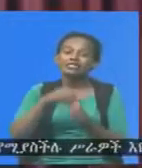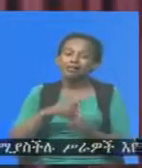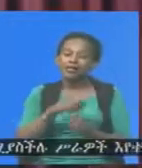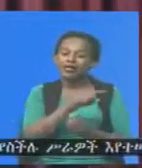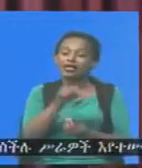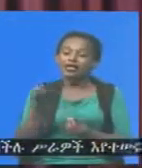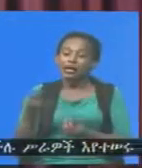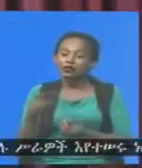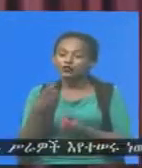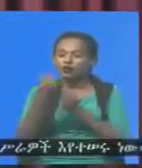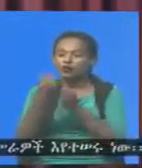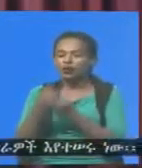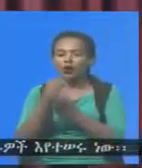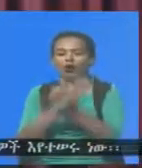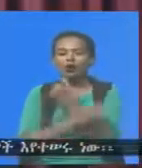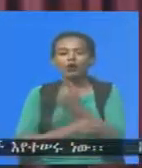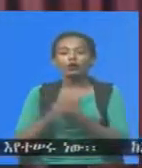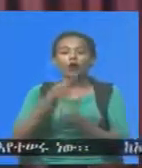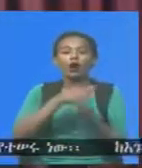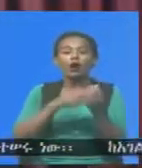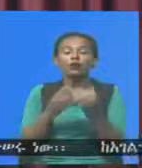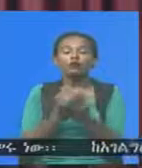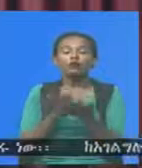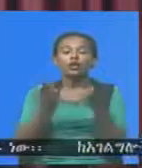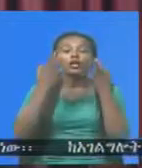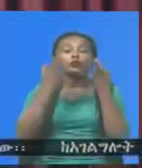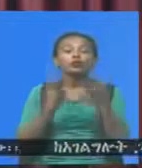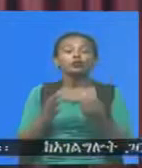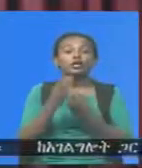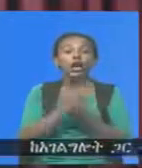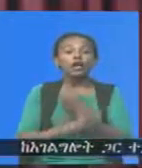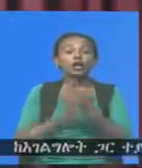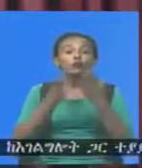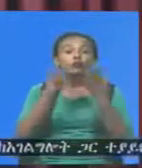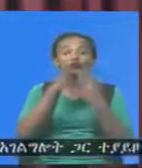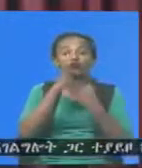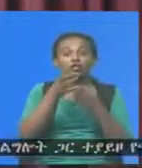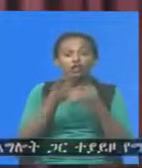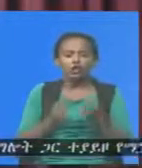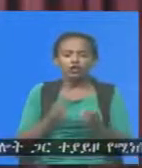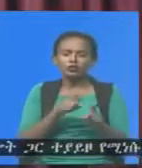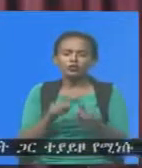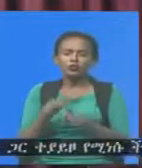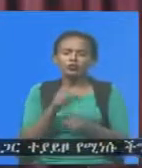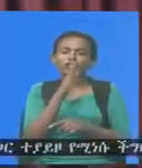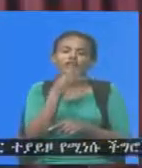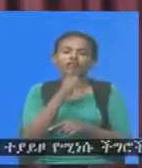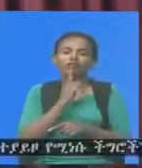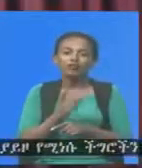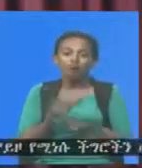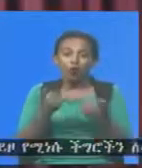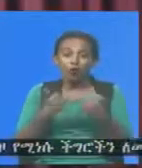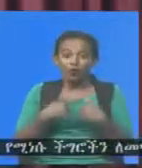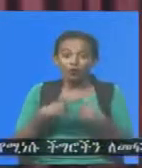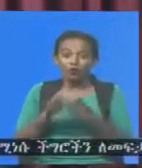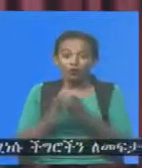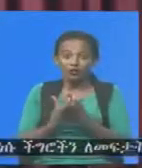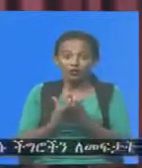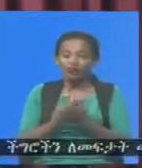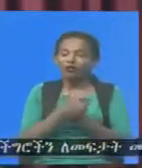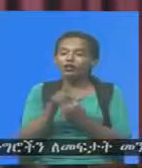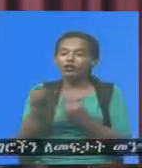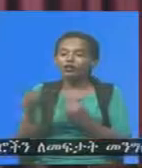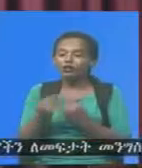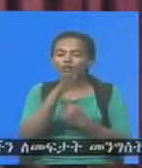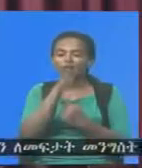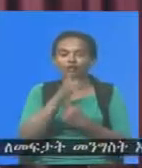ሲሆን ጠንካራ ሀገር በአካባቢ ጉዳይ የሚወስን ሀገር መፍጠር ይቻላል። ደግሞ ምን የተፈጠረ ነው? አሁን ባለው ሁኔታ ያ ነገር እየተፈጠረ